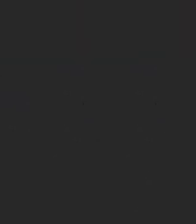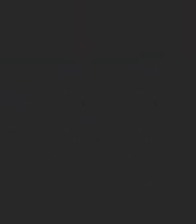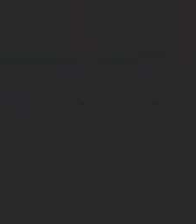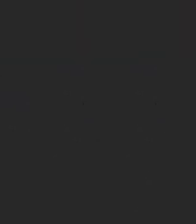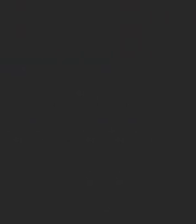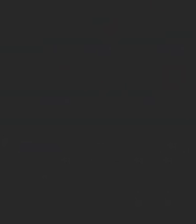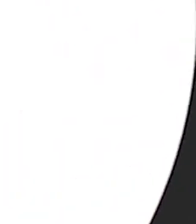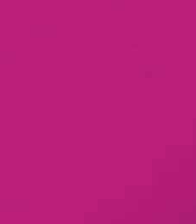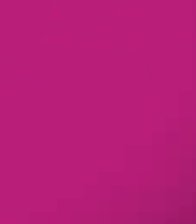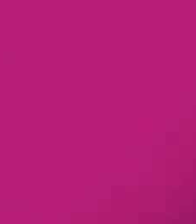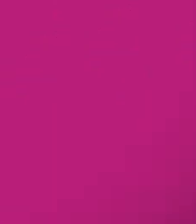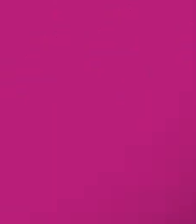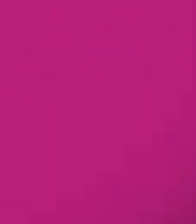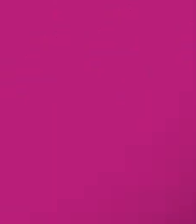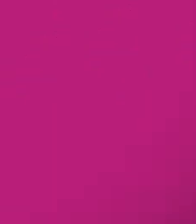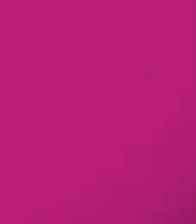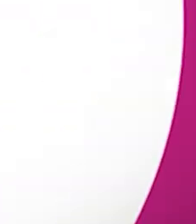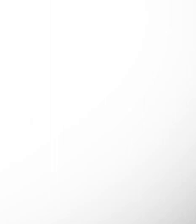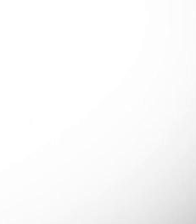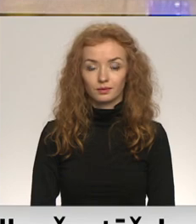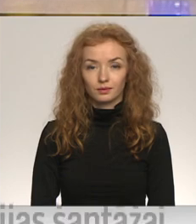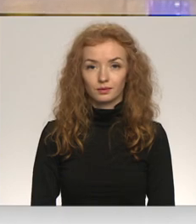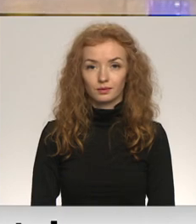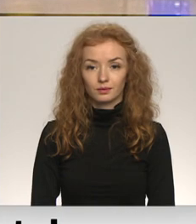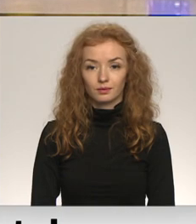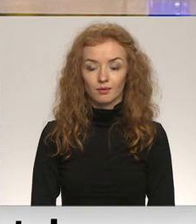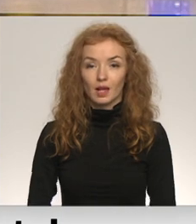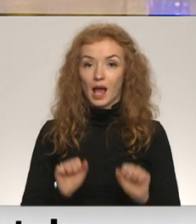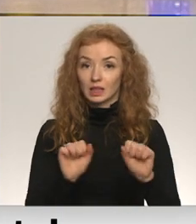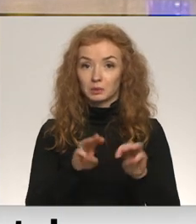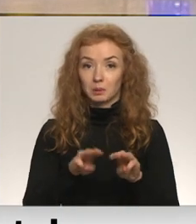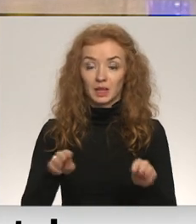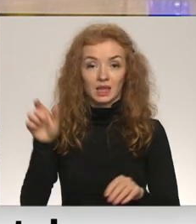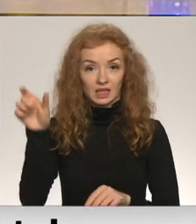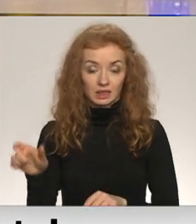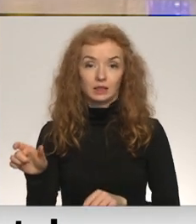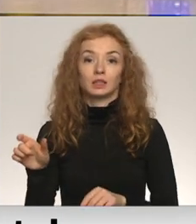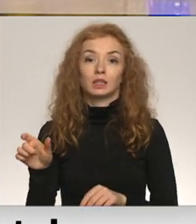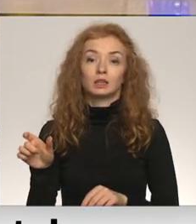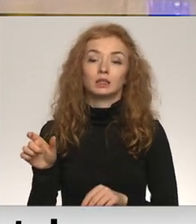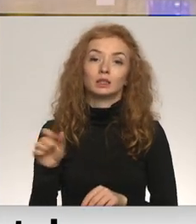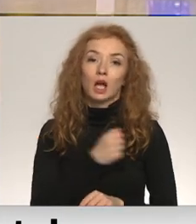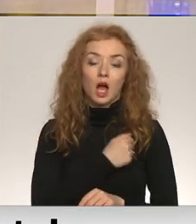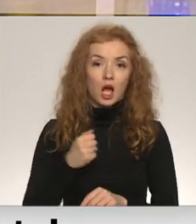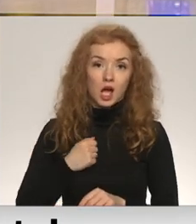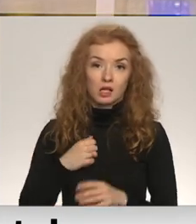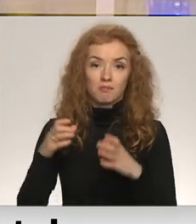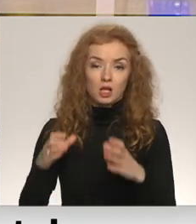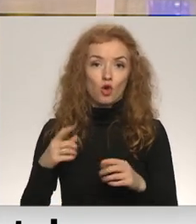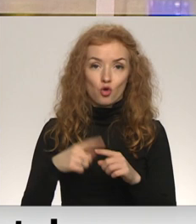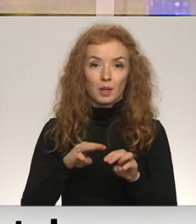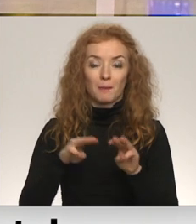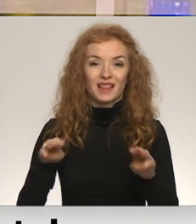Re, viss ēters ir te! Aizsardzības ministrs Artis Pabriks Nacionālajiem bruņotajiem spēkiem un